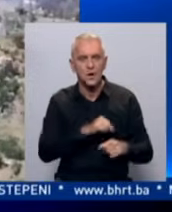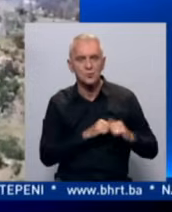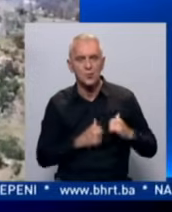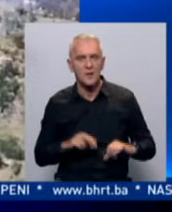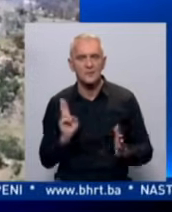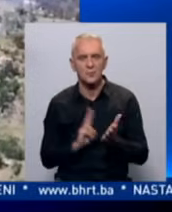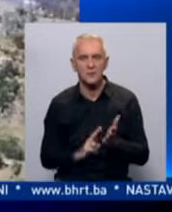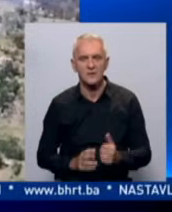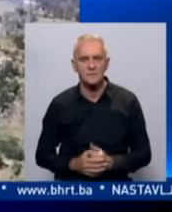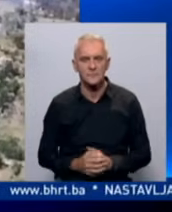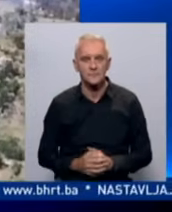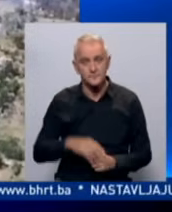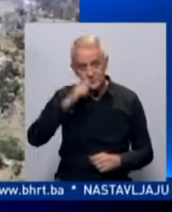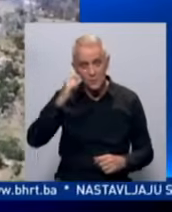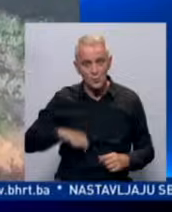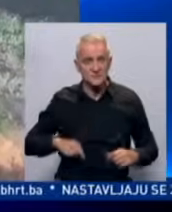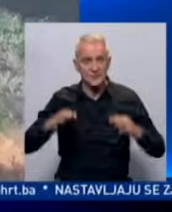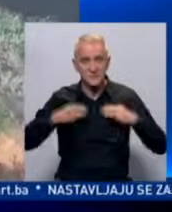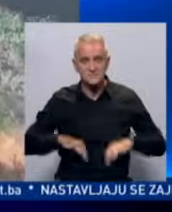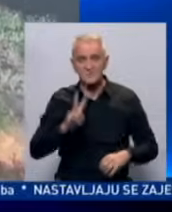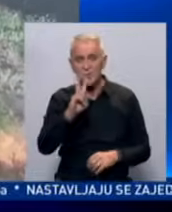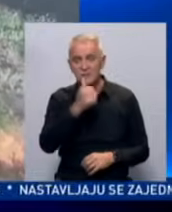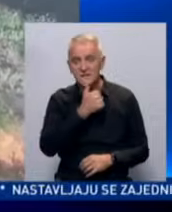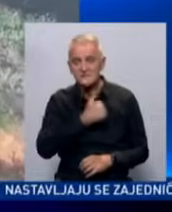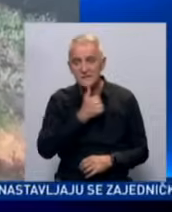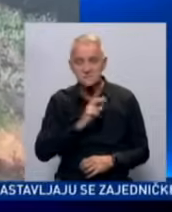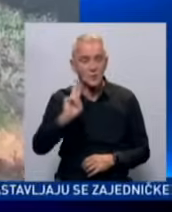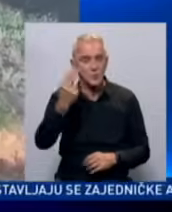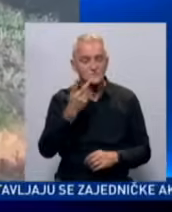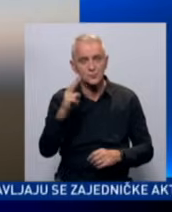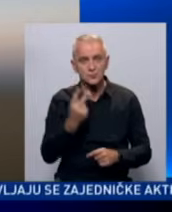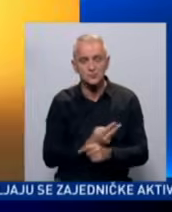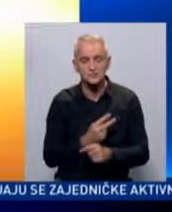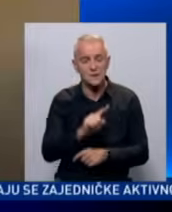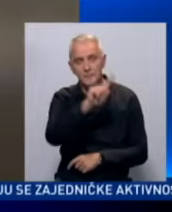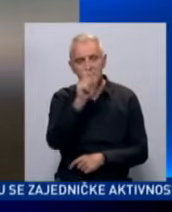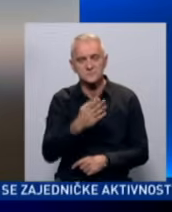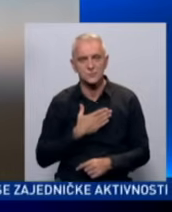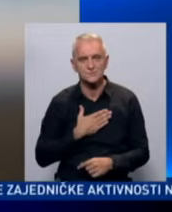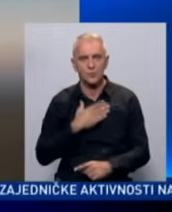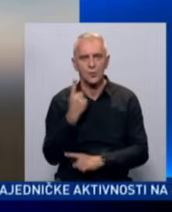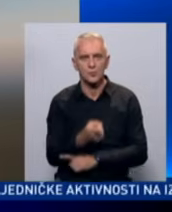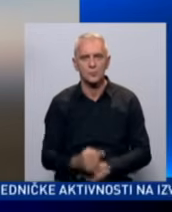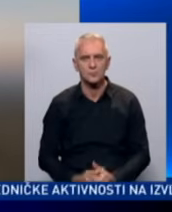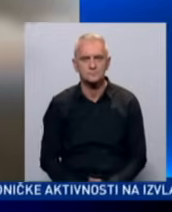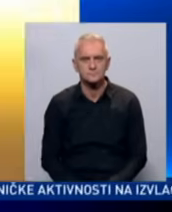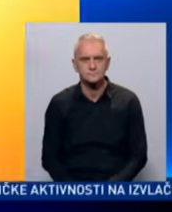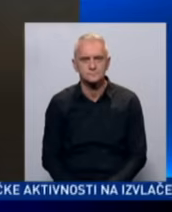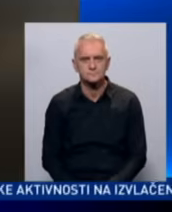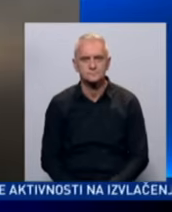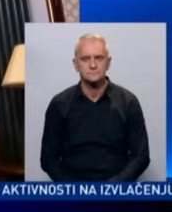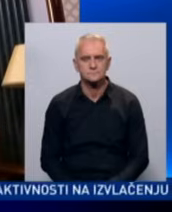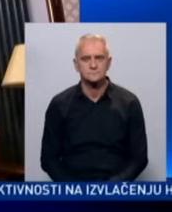humanitarnim pravom. Ukrajinski predsjednik Volodimir Zelenski pozvao je ostale zemlje da preispitaju svoju odluku.